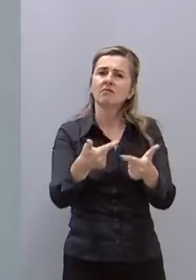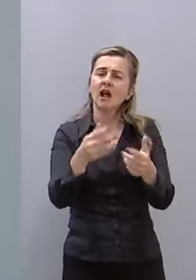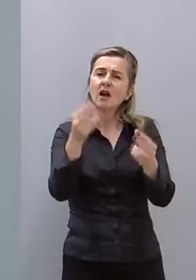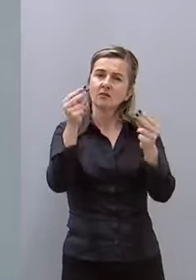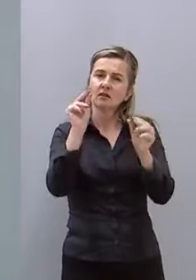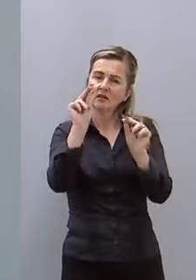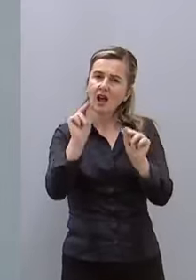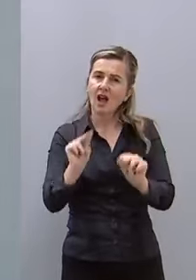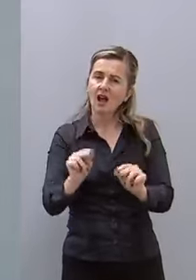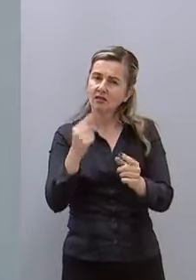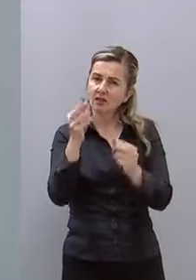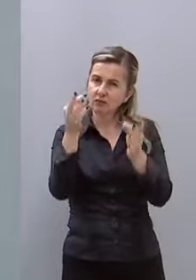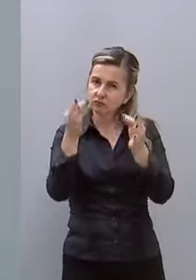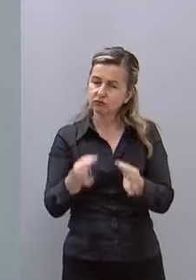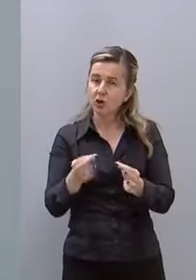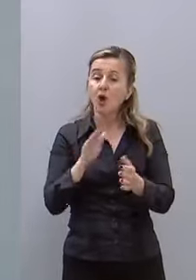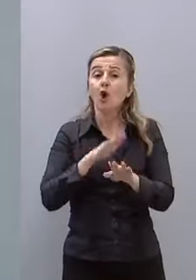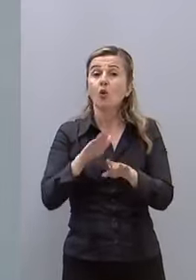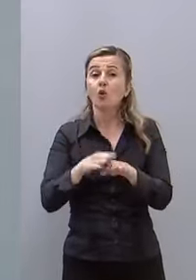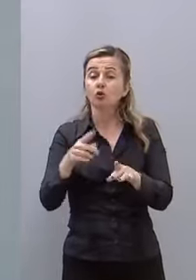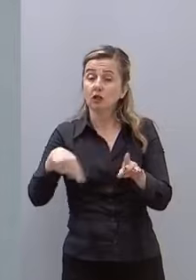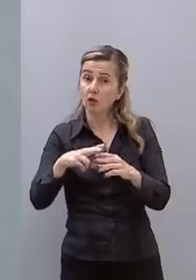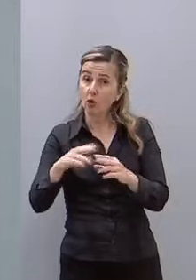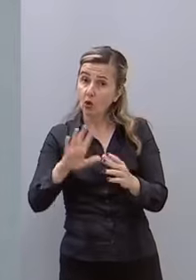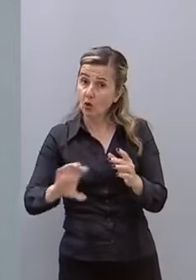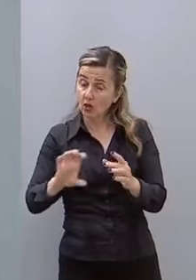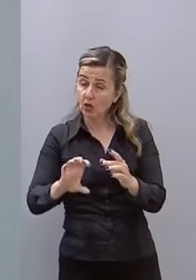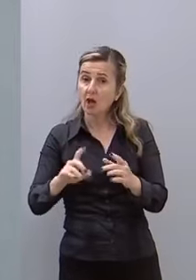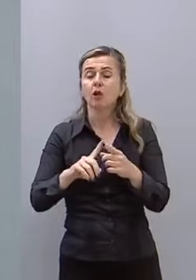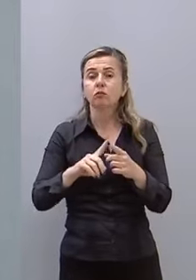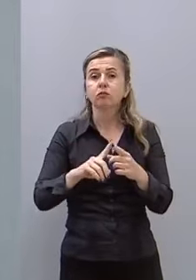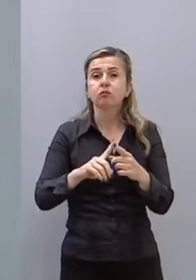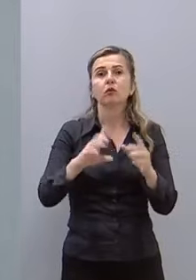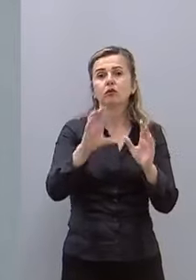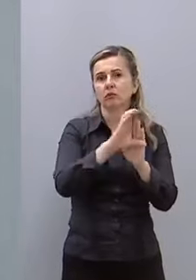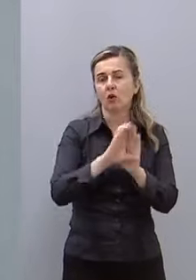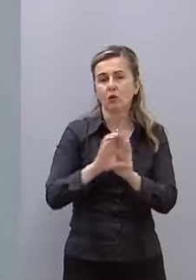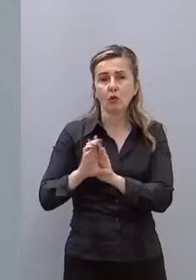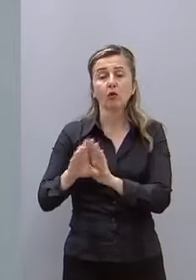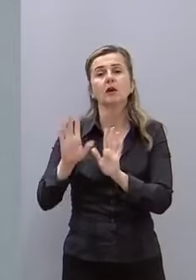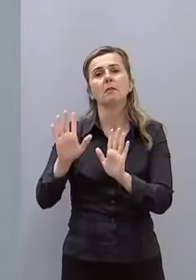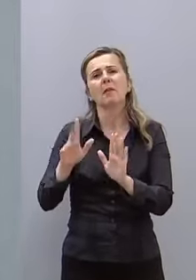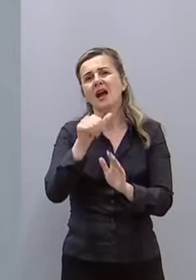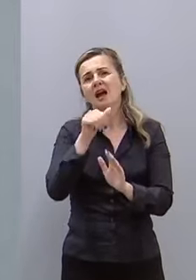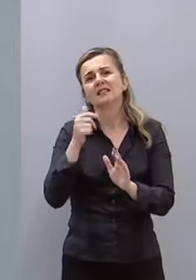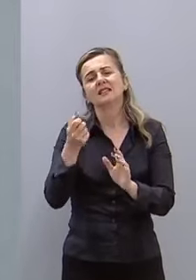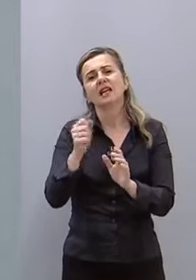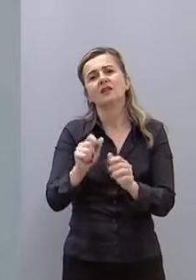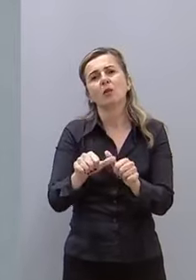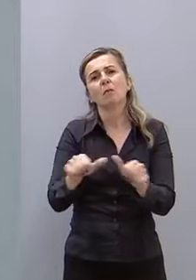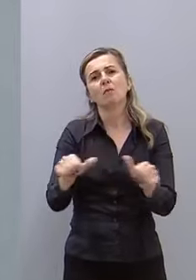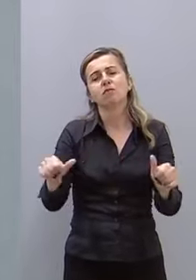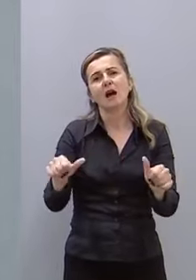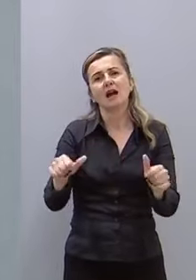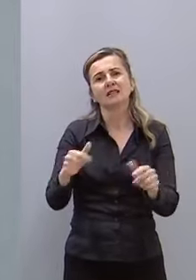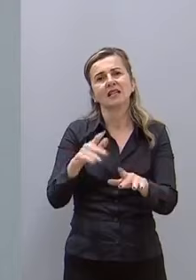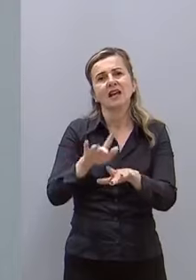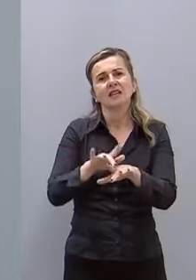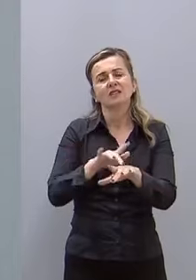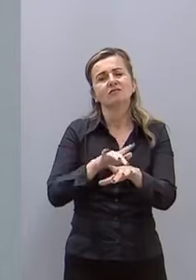saranno utili a noi a quei comuni ma anche da una base per il sperimentale e scientifica a livello